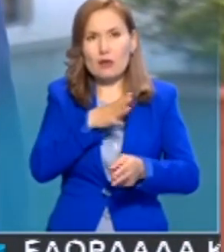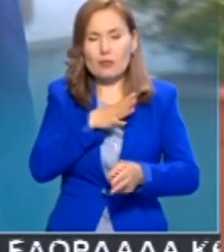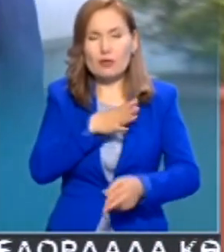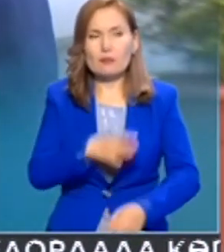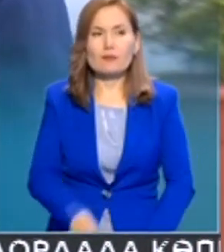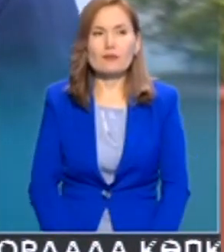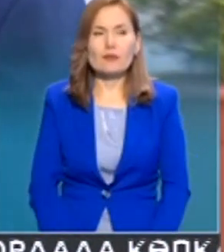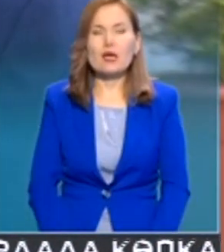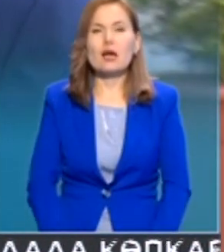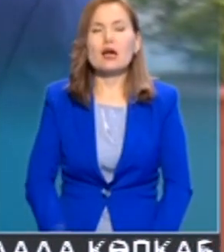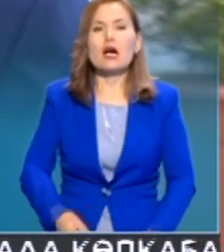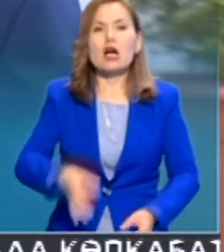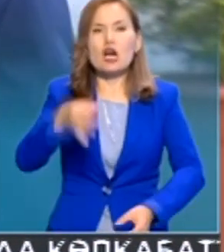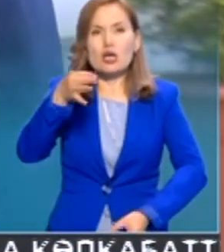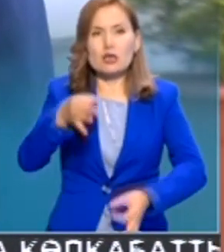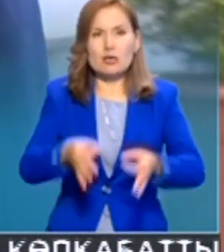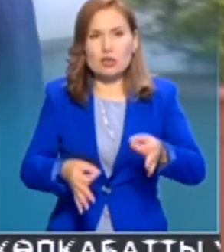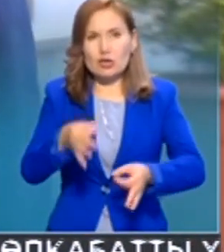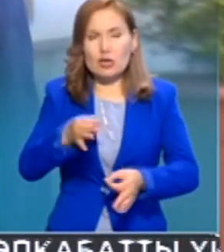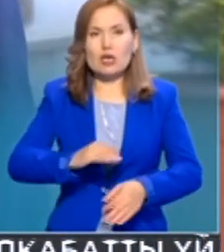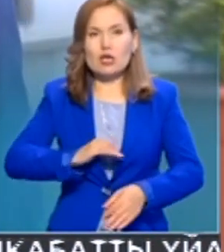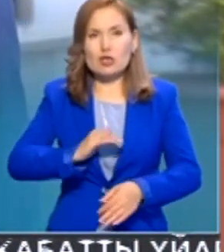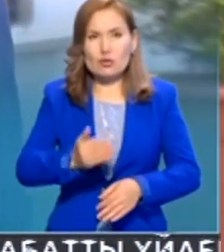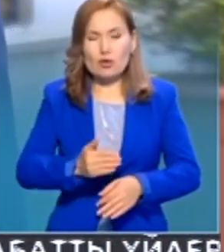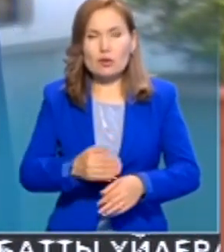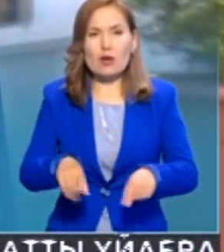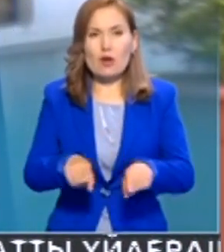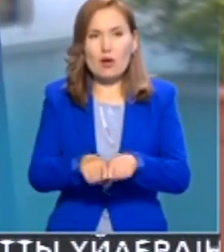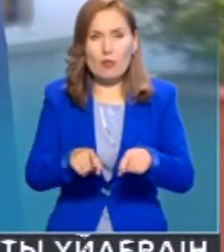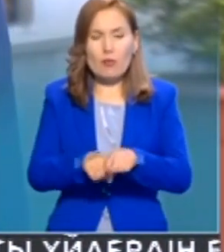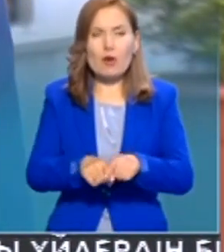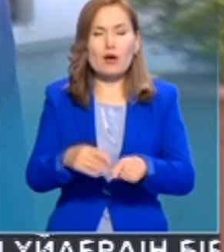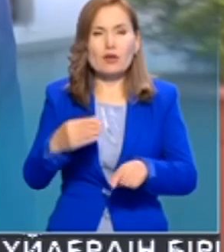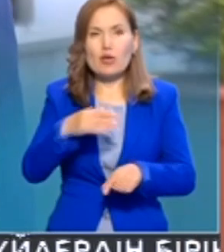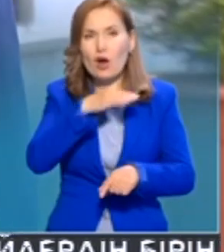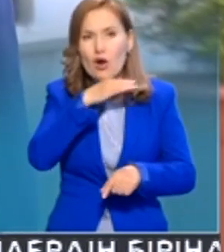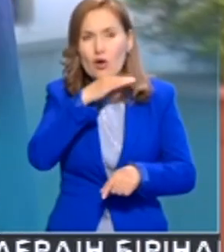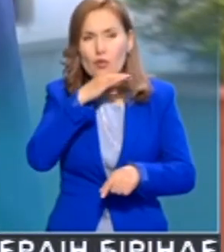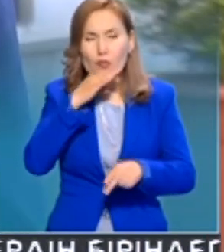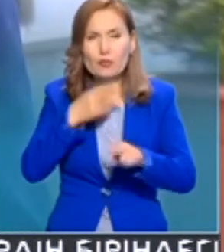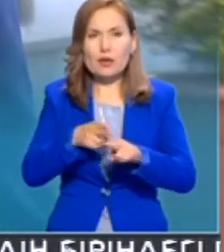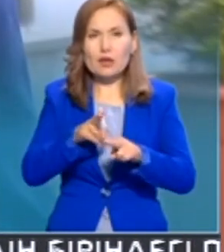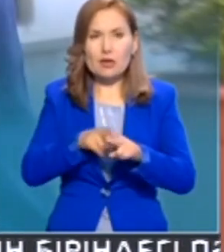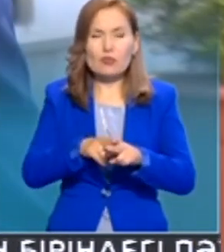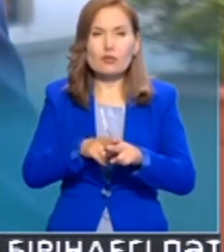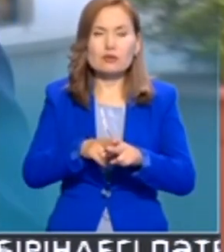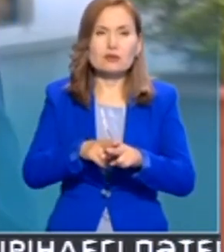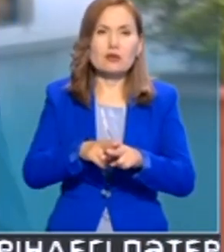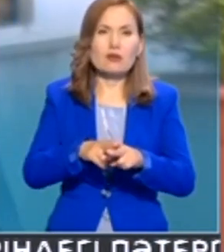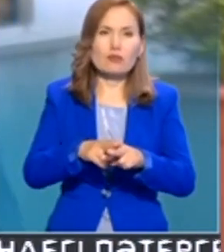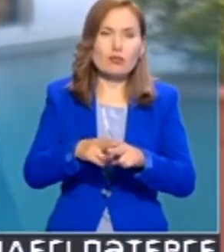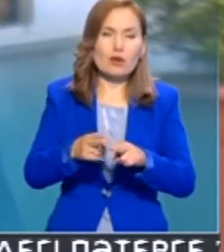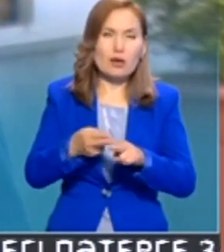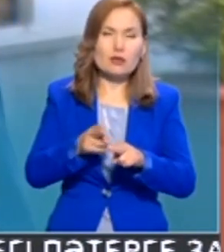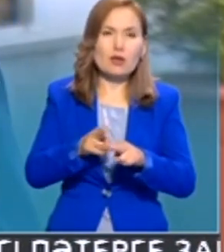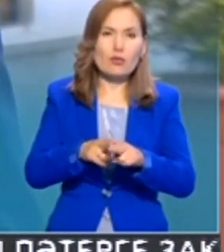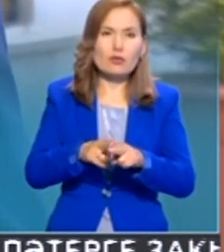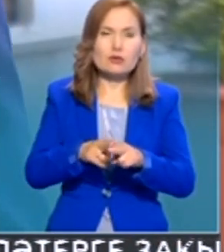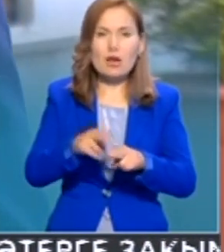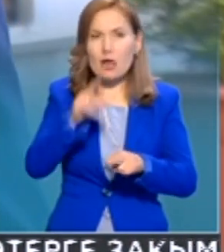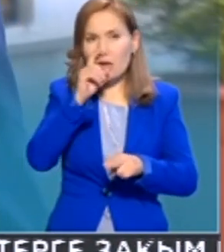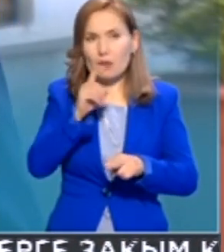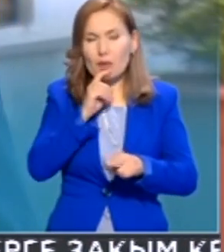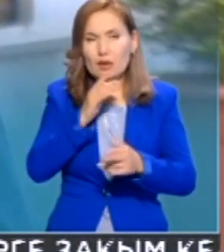талабы жеке сот орындаушыларының ықтиярына соларға қолайлық жасанып қояды. Түсіндіңіз бе? Яғни бүгін таңда олардың шешімдері заңды деп айтуымызға